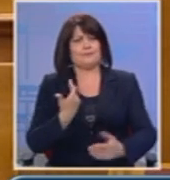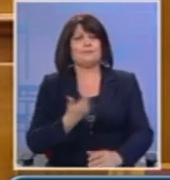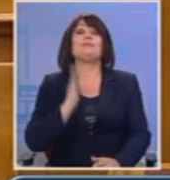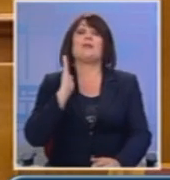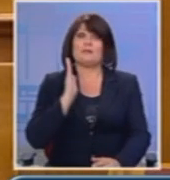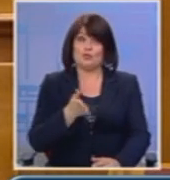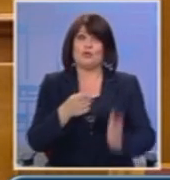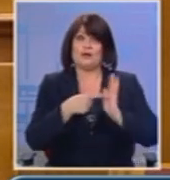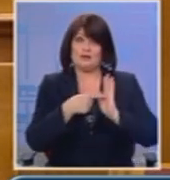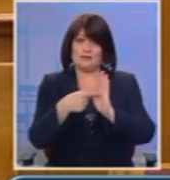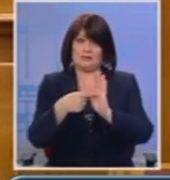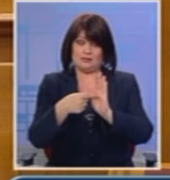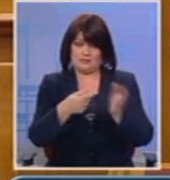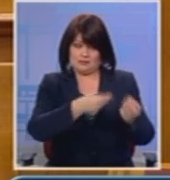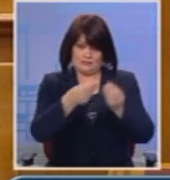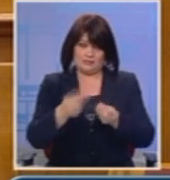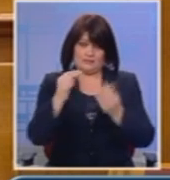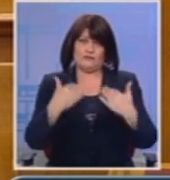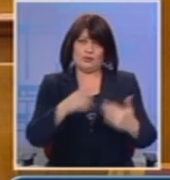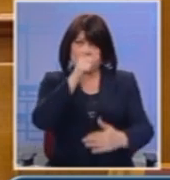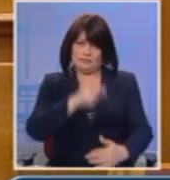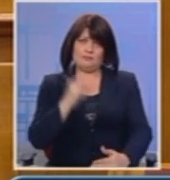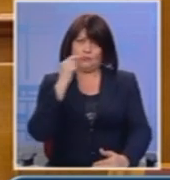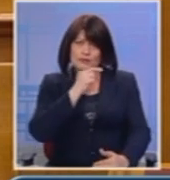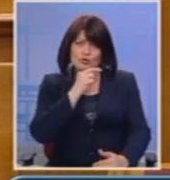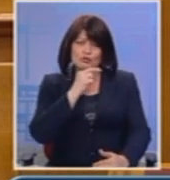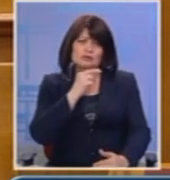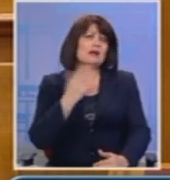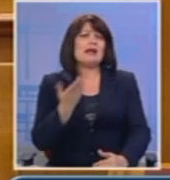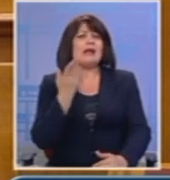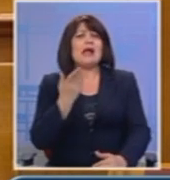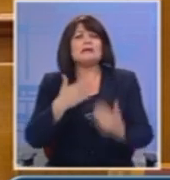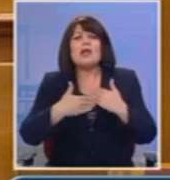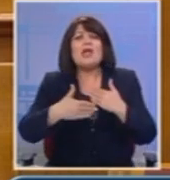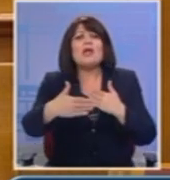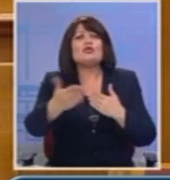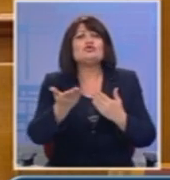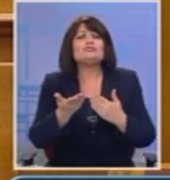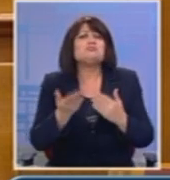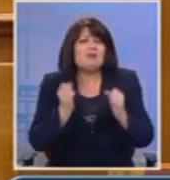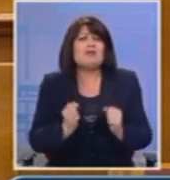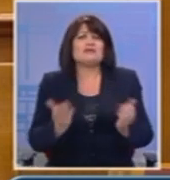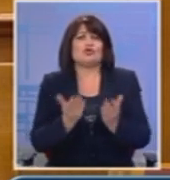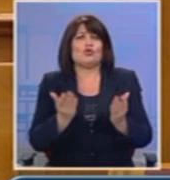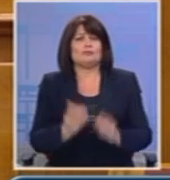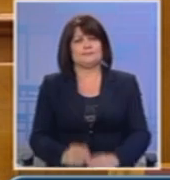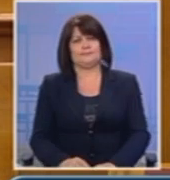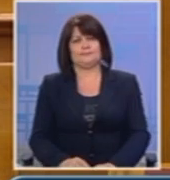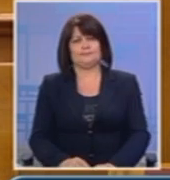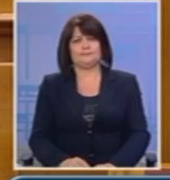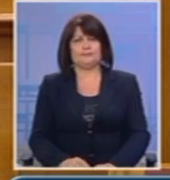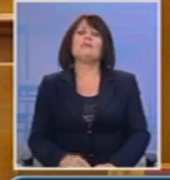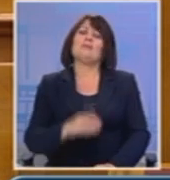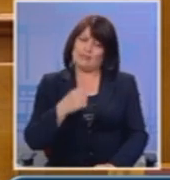να παρουσιάσει στη βουλή ως πρωθυπουργός ένα στοιχειώδες χρονοδιάγραμμα καλά δεν θα υπογράψει το